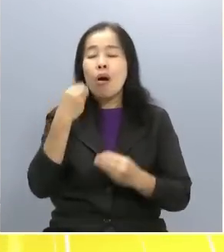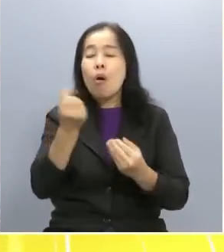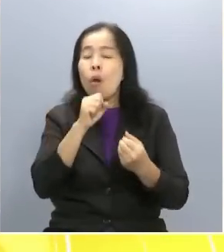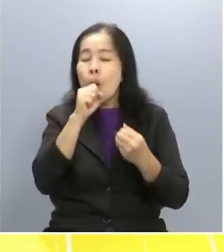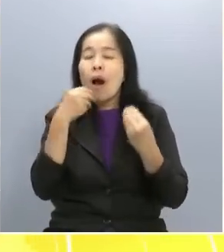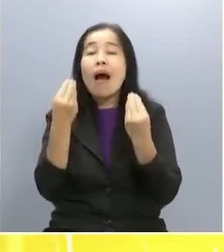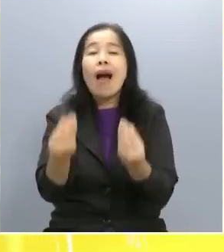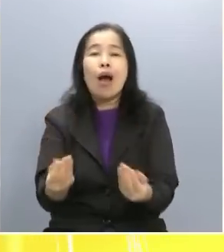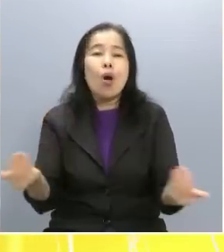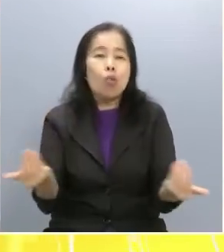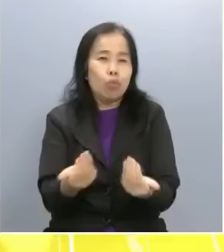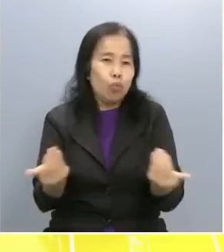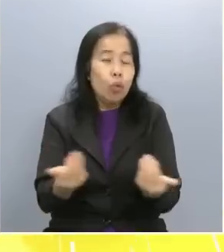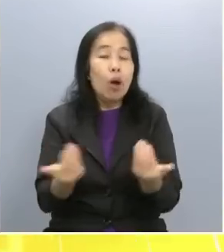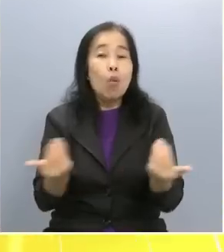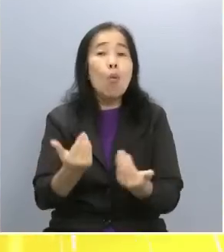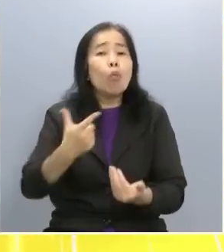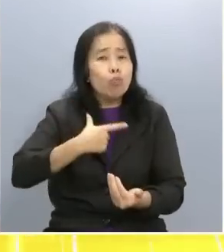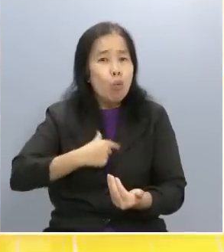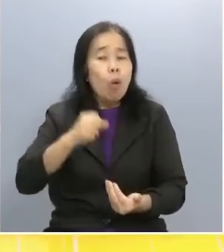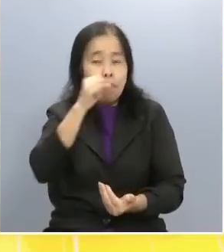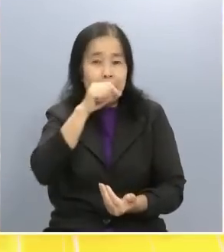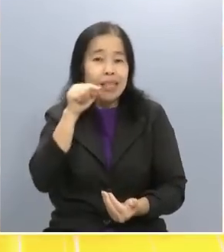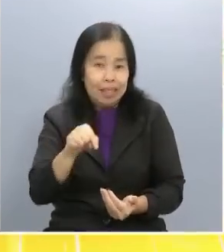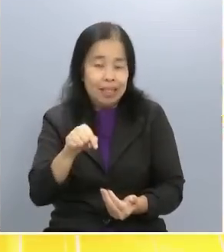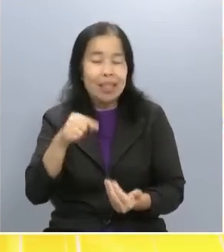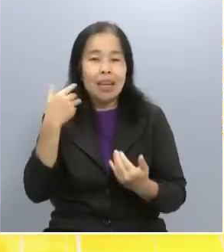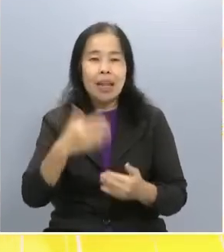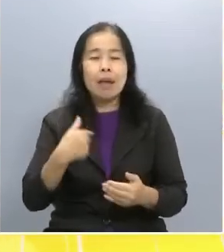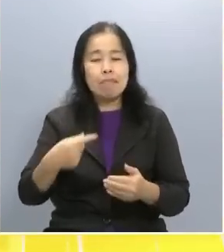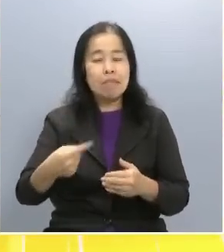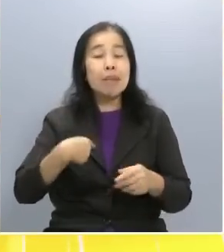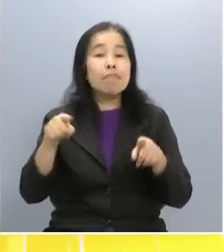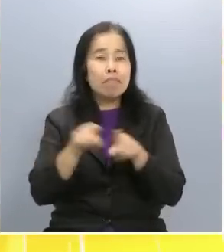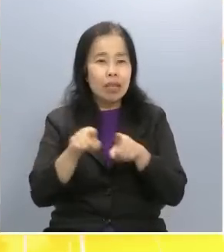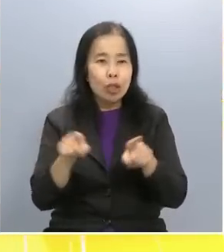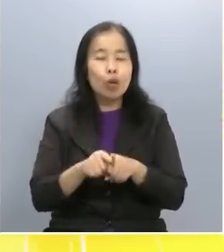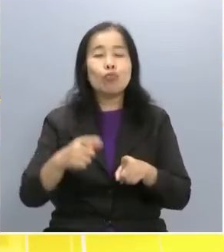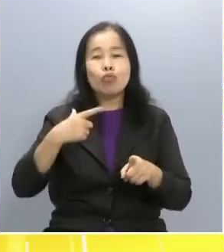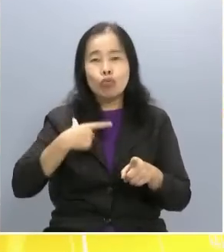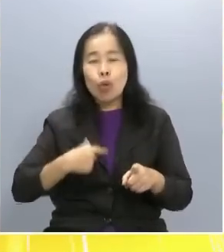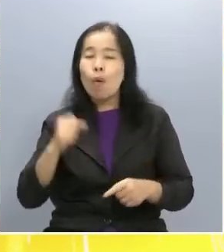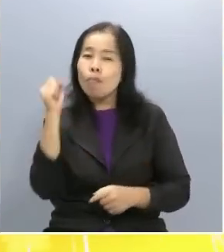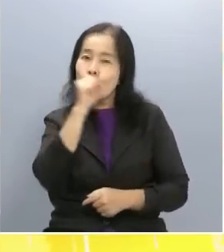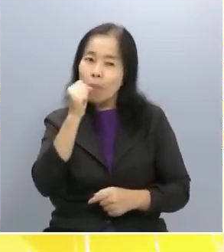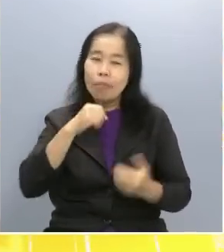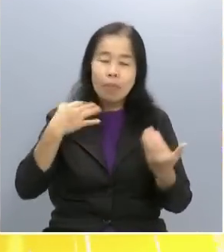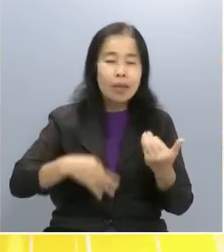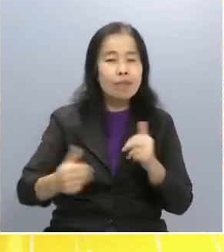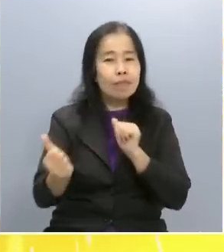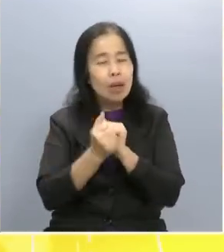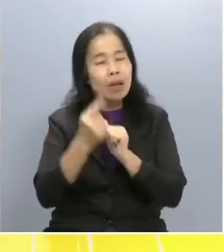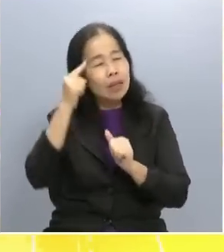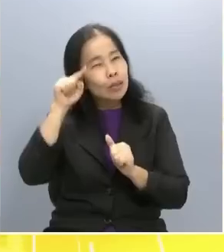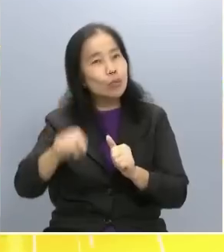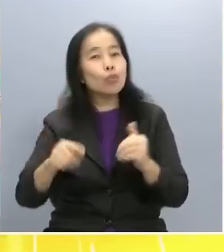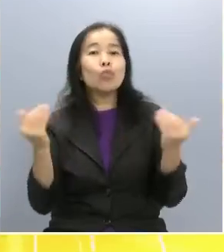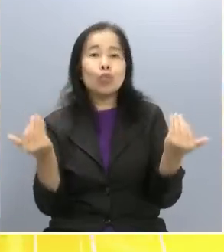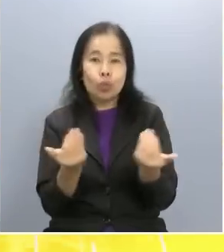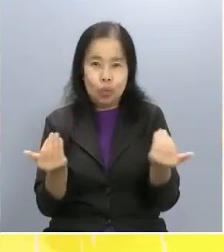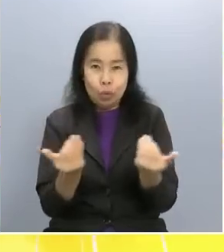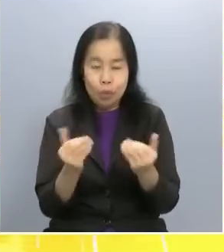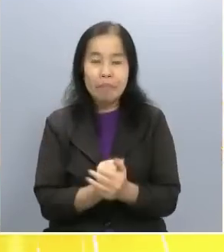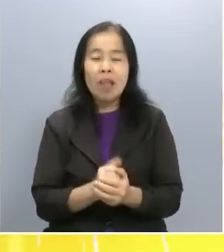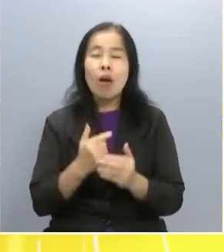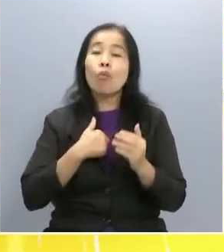มพ์และน้องพี่พิมพ์ชอบเพลงนี้ด้วยแล้วก็บอกเรามีอะไรเหมือนกันคือชอบดนตรีและร้องเพลงนี้ผมนึกถึงลูกสาวเหมือนกันขอ